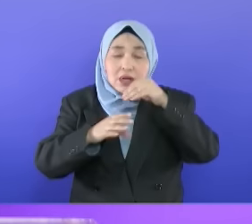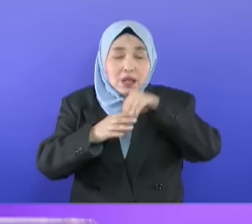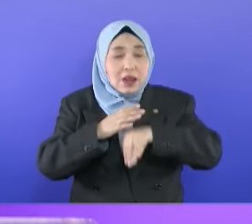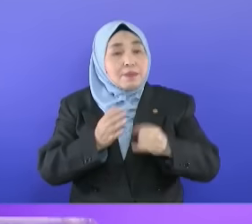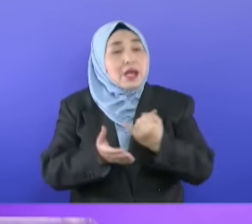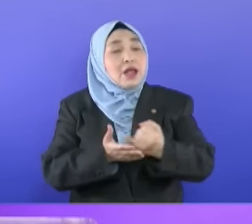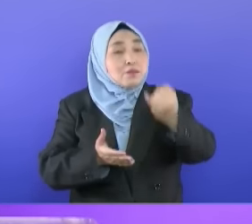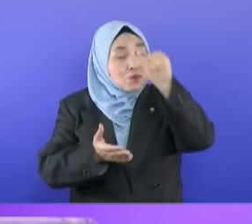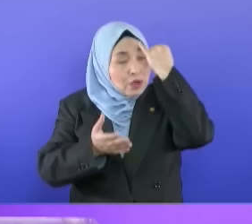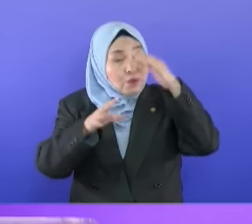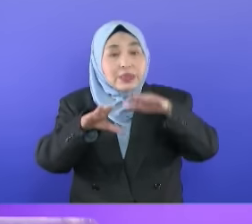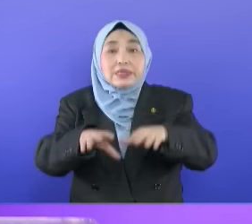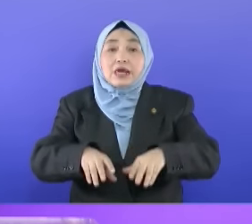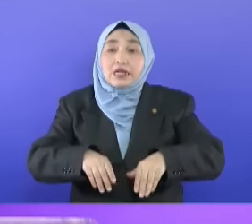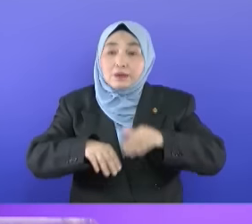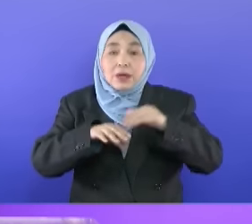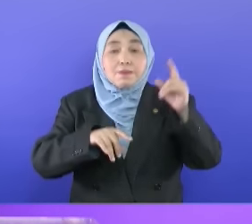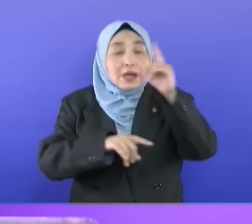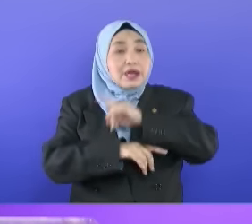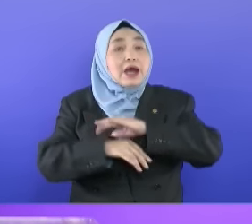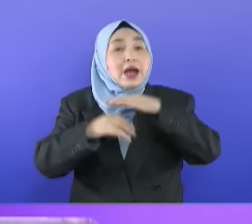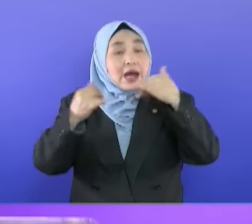Wa Ta'ala